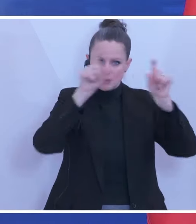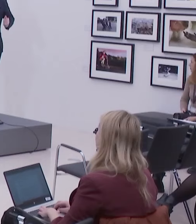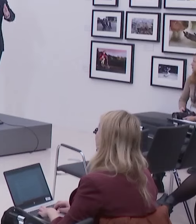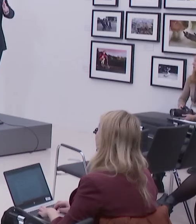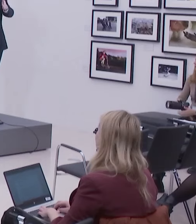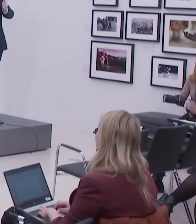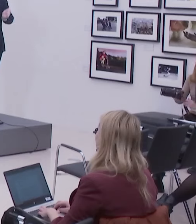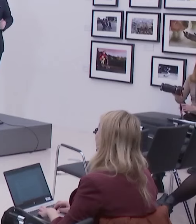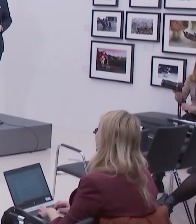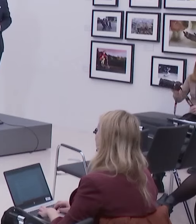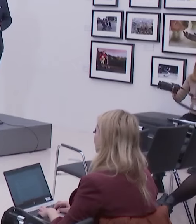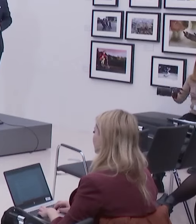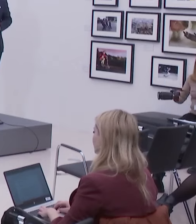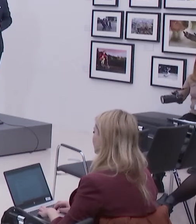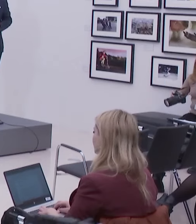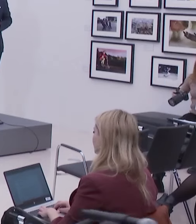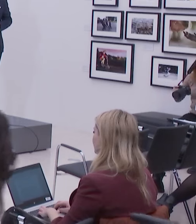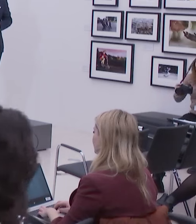Dank. Wir haben eine Frage von der APA.